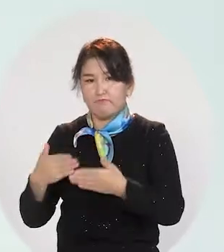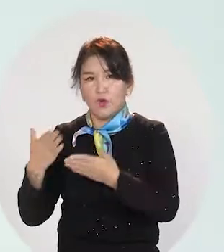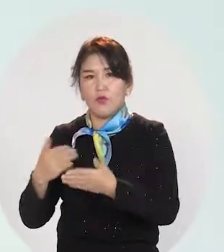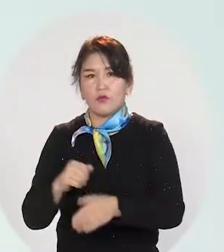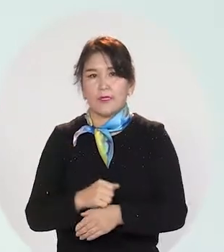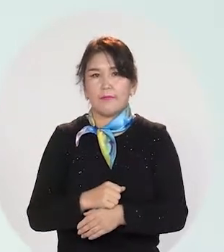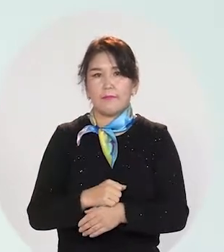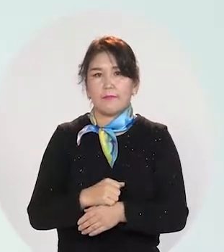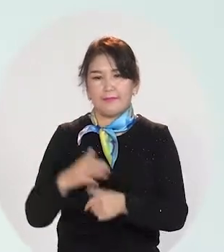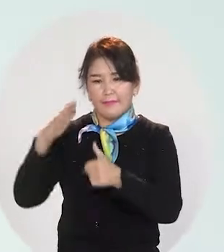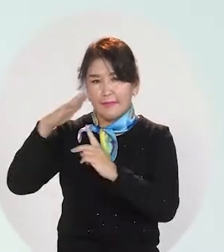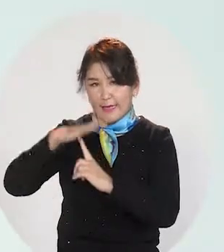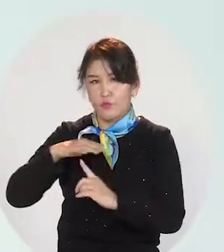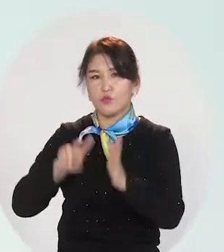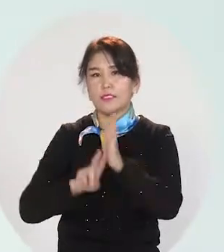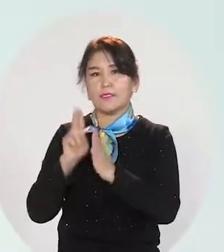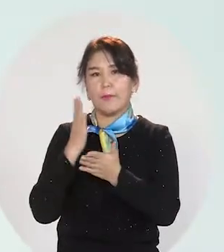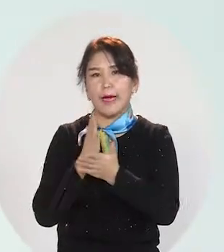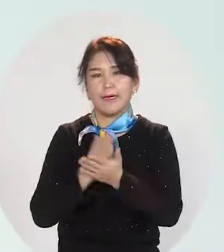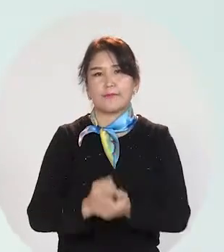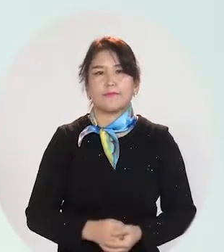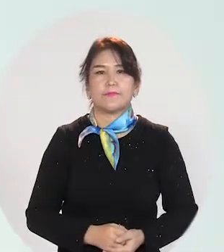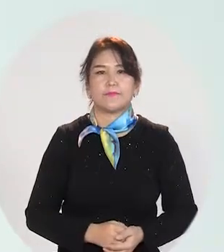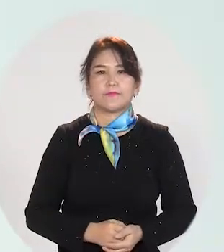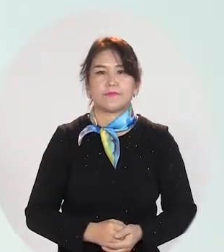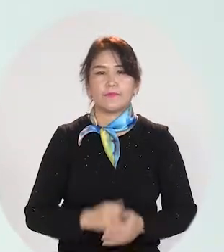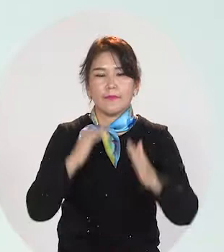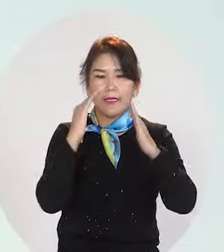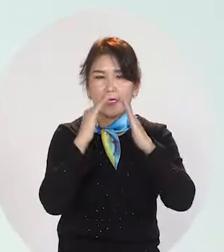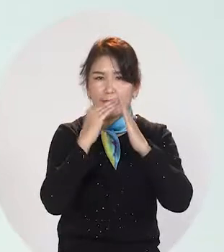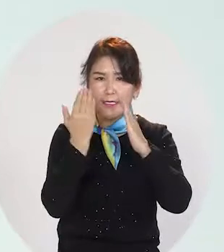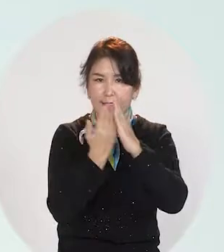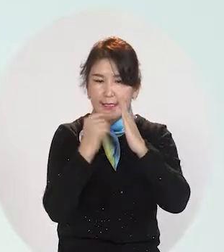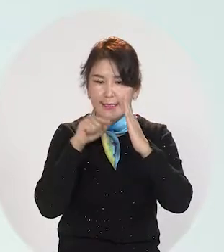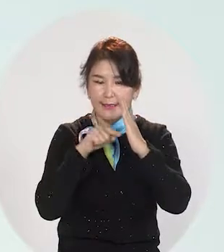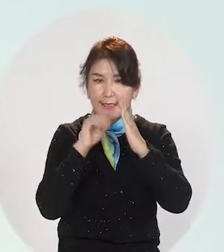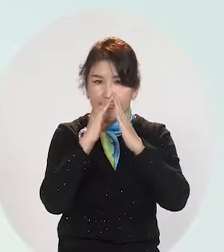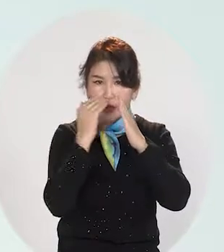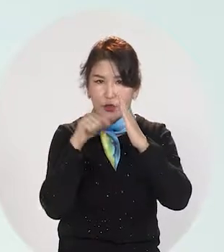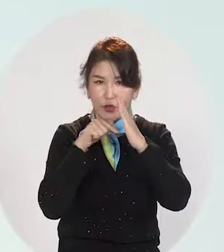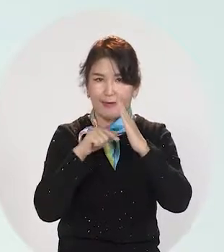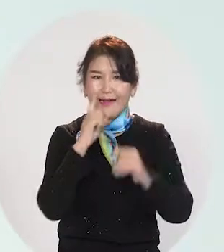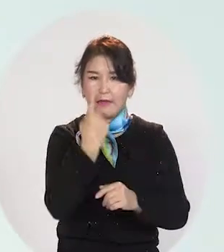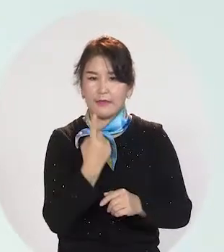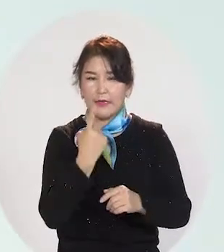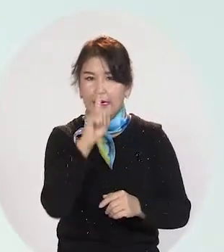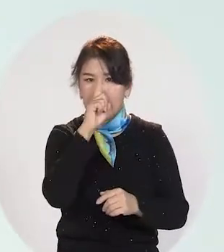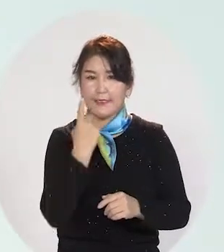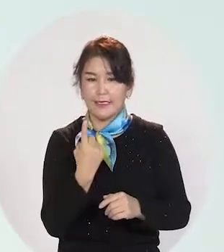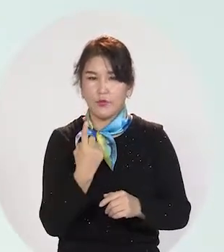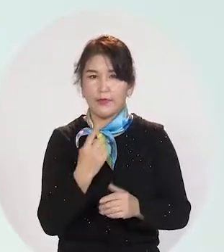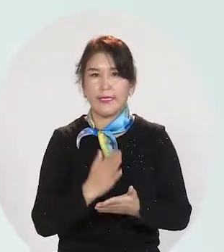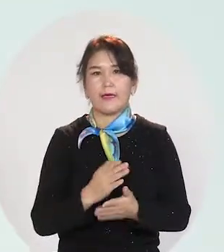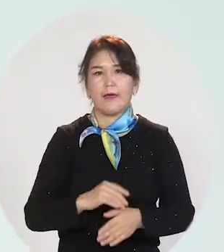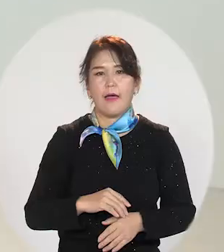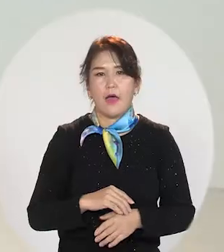бас анзаарэгддэг байна. За үл хайхардаг бас нэг зүйлд бол гэрт нь ганцаарын чаажирж үлдээ, харанхуй өрөөнд суулгаж айлгаа,